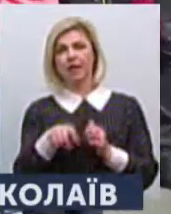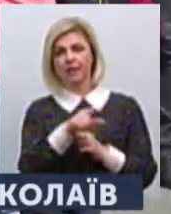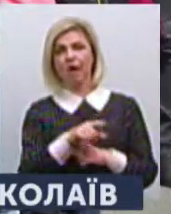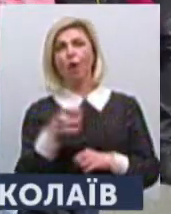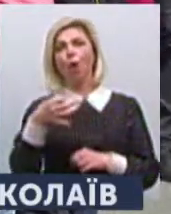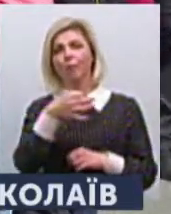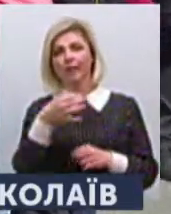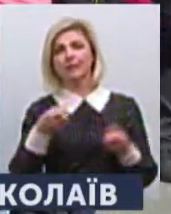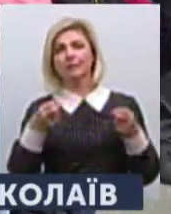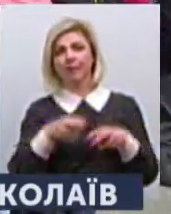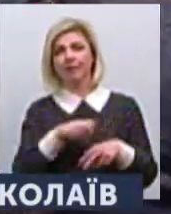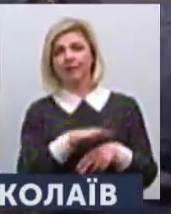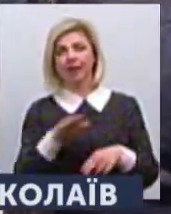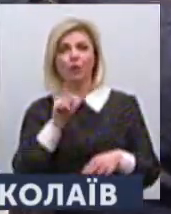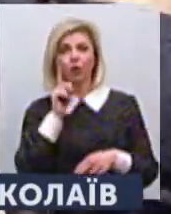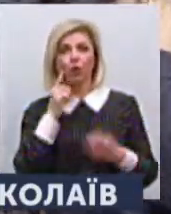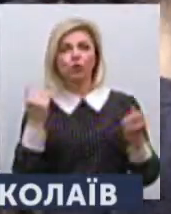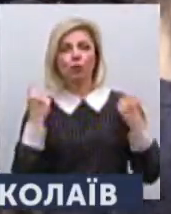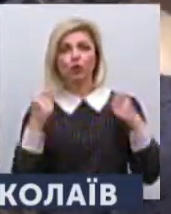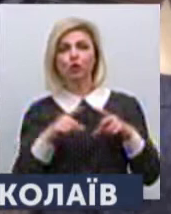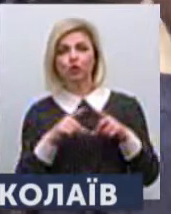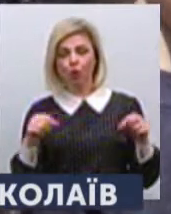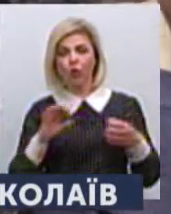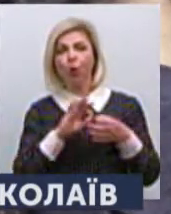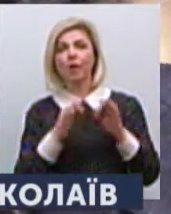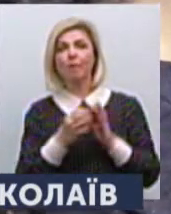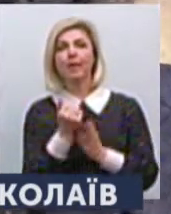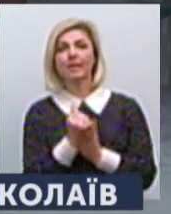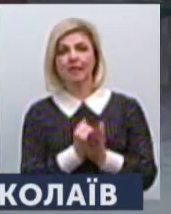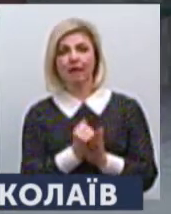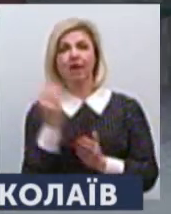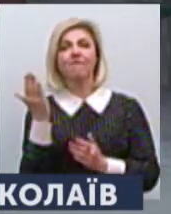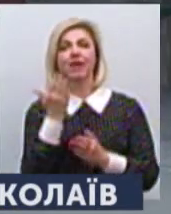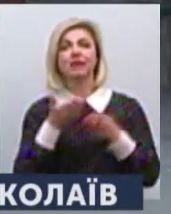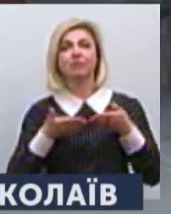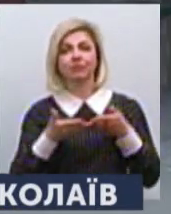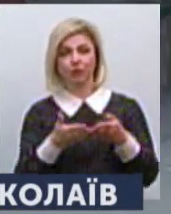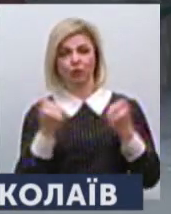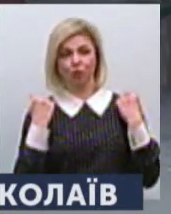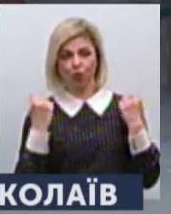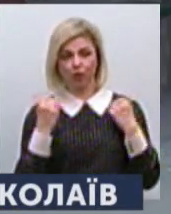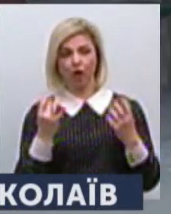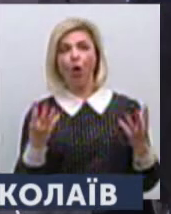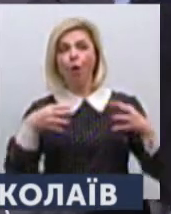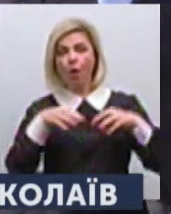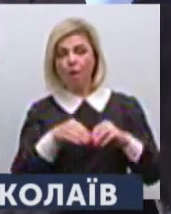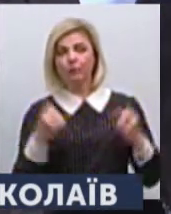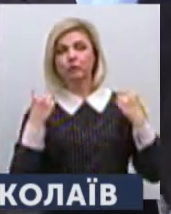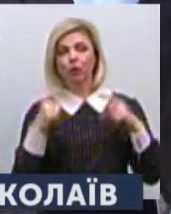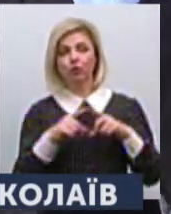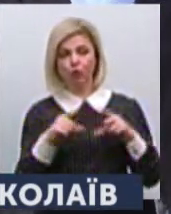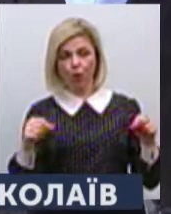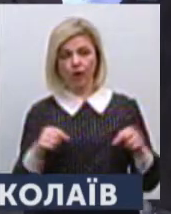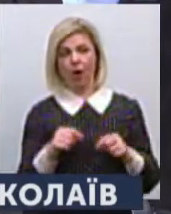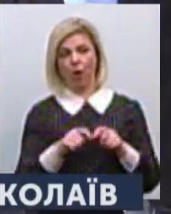обласної спеціалізованої дитячо-юнацької спортивної школи Олімпійського резерву з вітрильного спорту та комплексної спортшколи